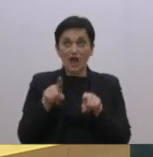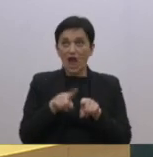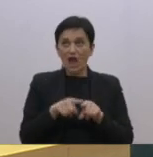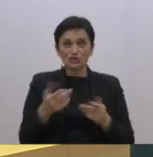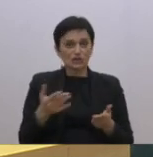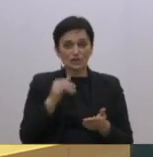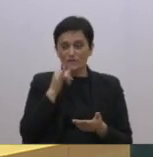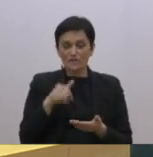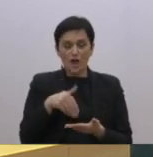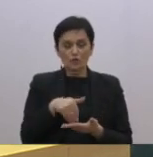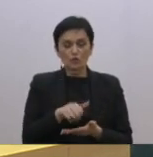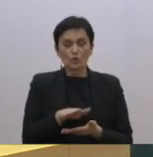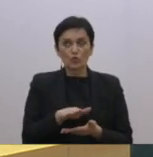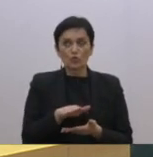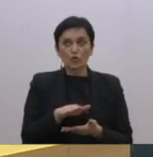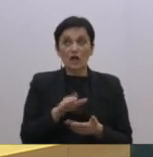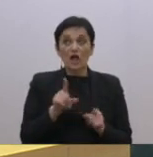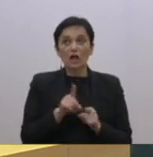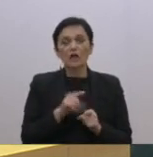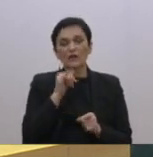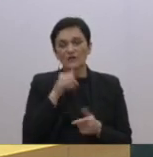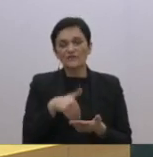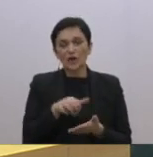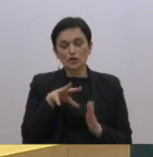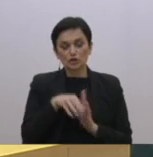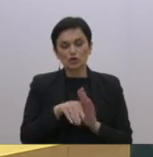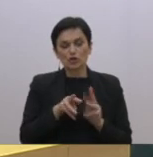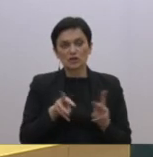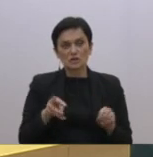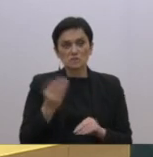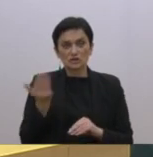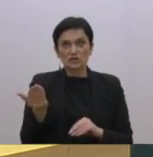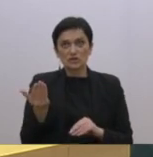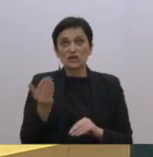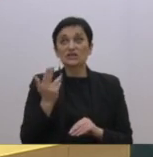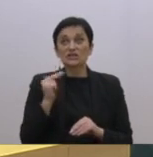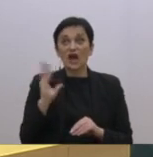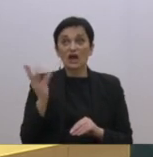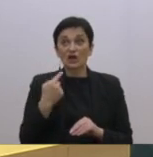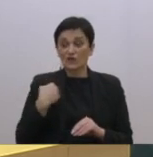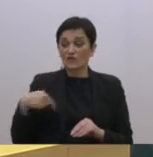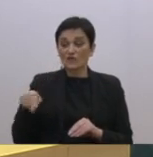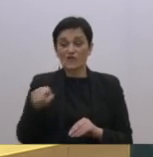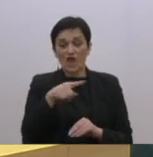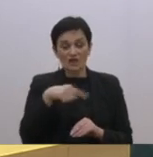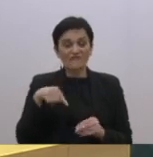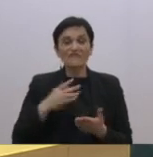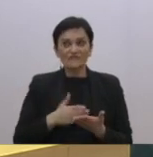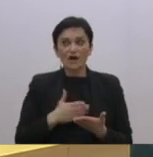უარყო. Ეს რომ ასია, ეს ვერ უარყო ვერჩინა განსაკუთრებულ მინისტრმა და ყველა ჩვენთაგანი სიუბლი